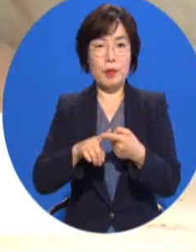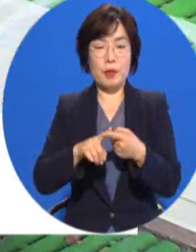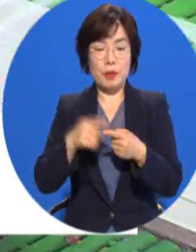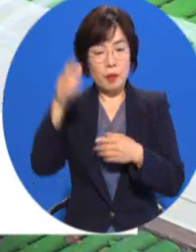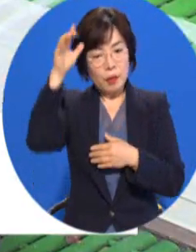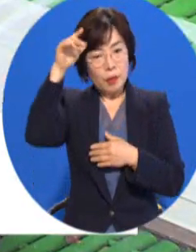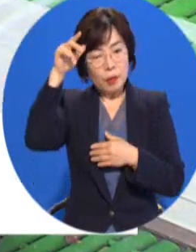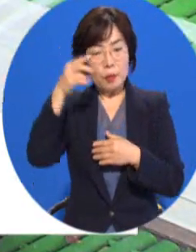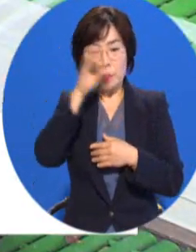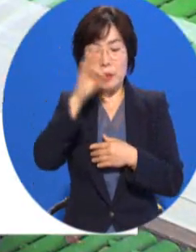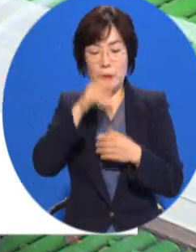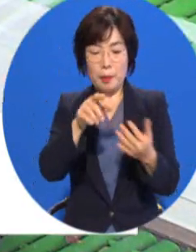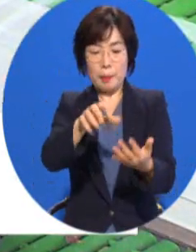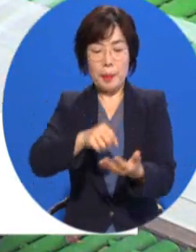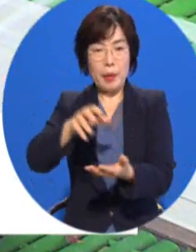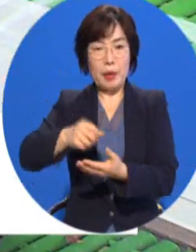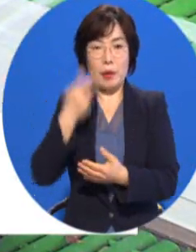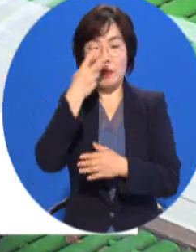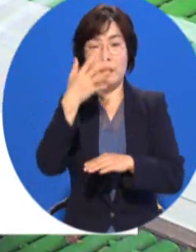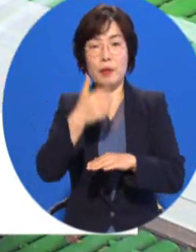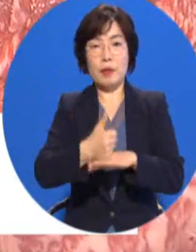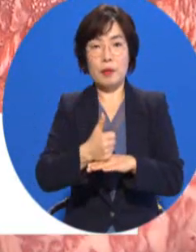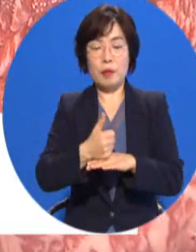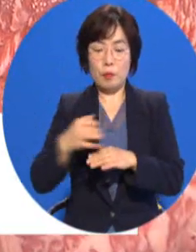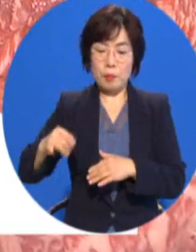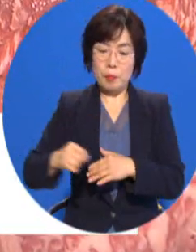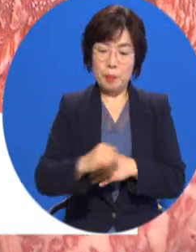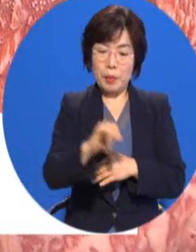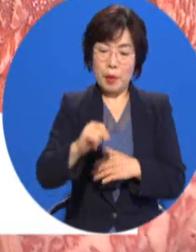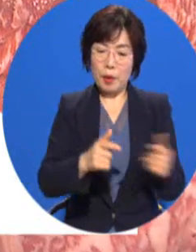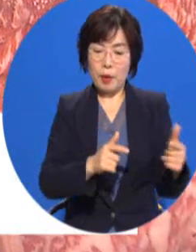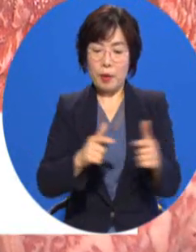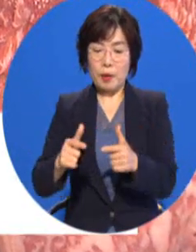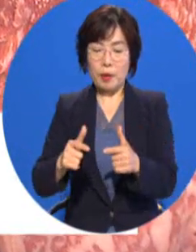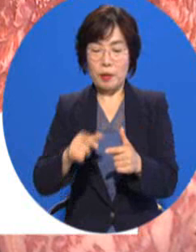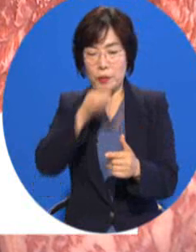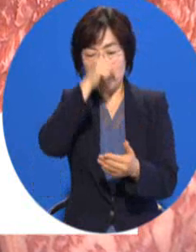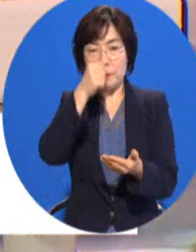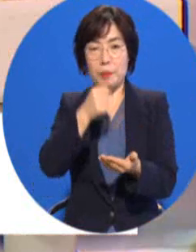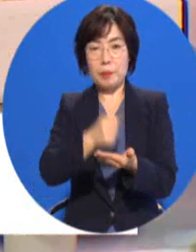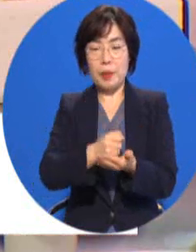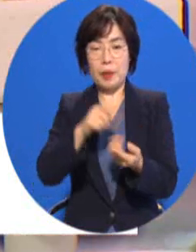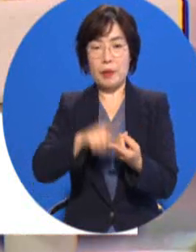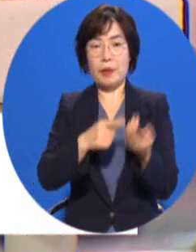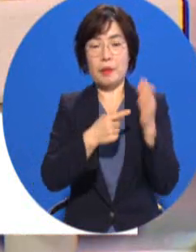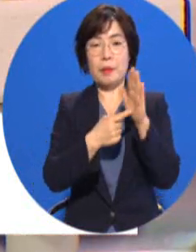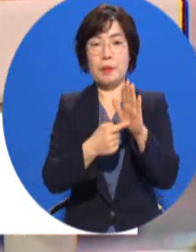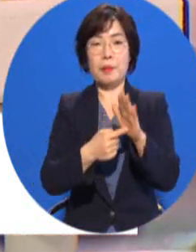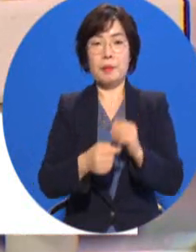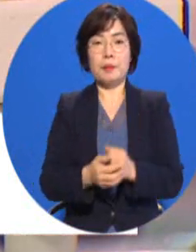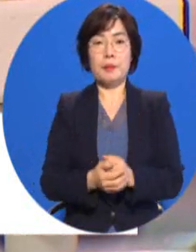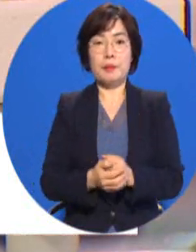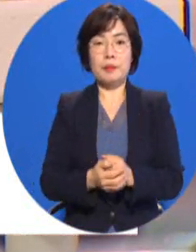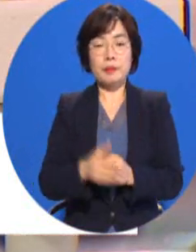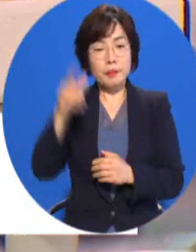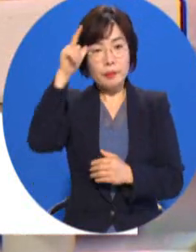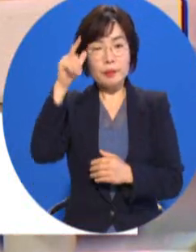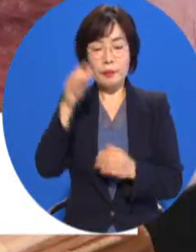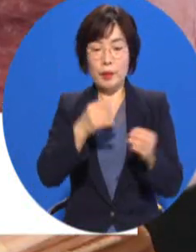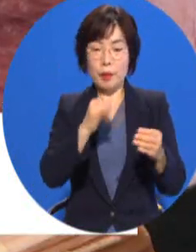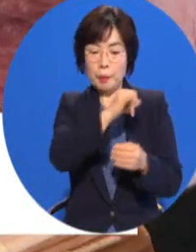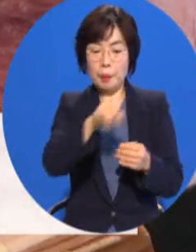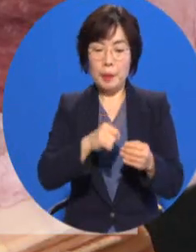한우와 돼지고기를 무작위로 수거 검사한 결과 세균수와 대장균 모두 기준에 적합한 것으로 분석됐습니다. 또 한우